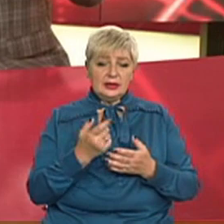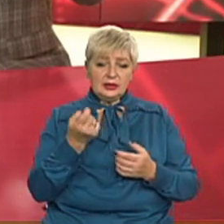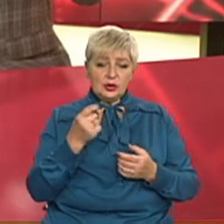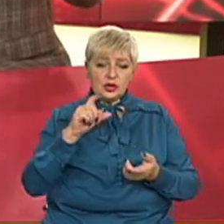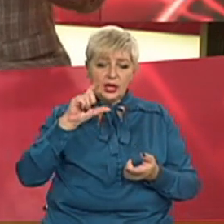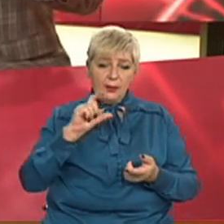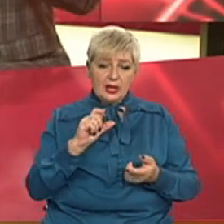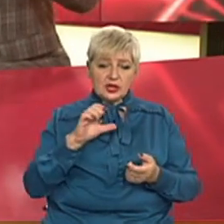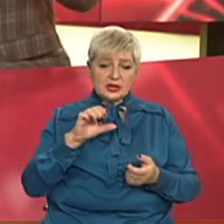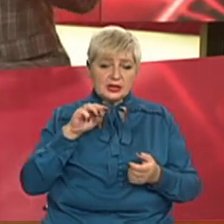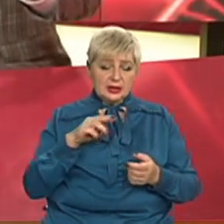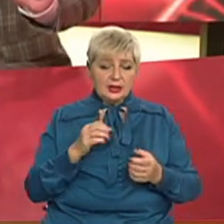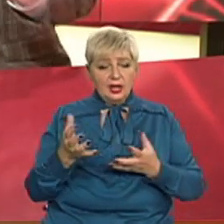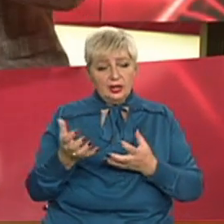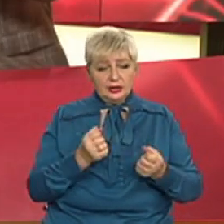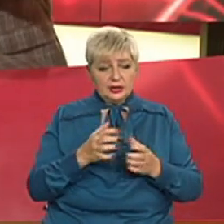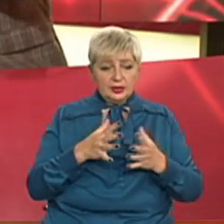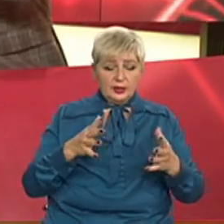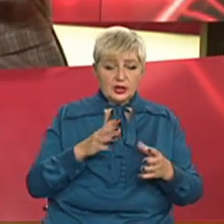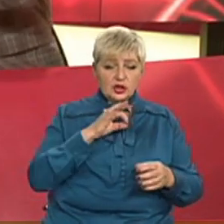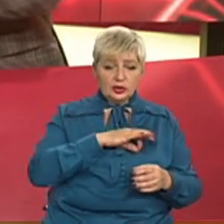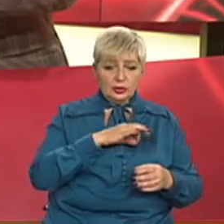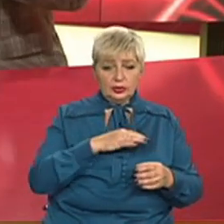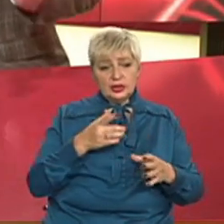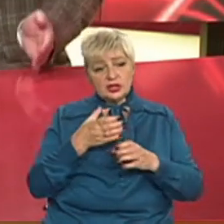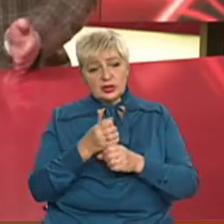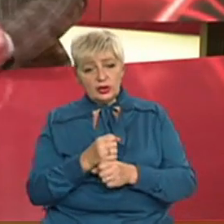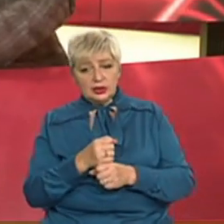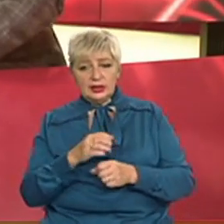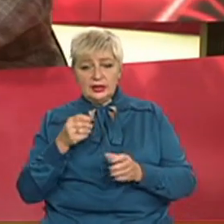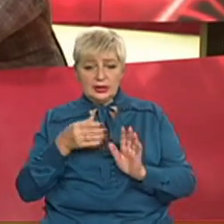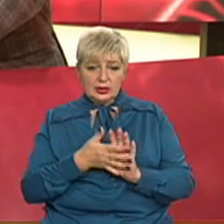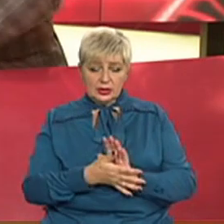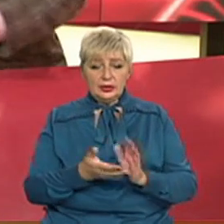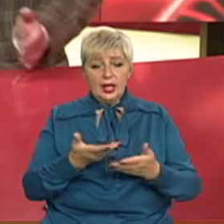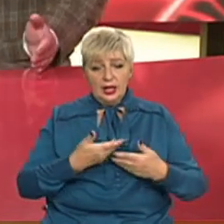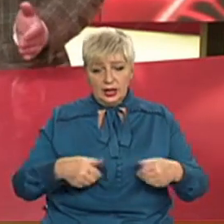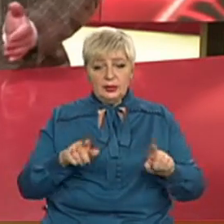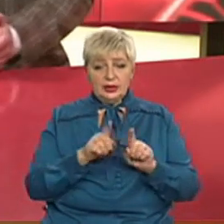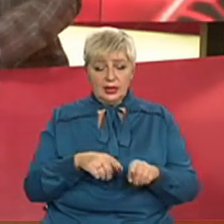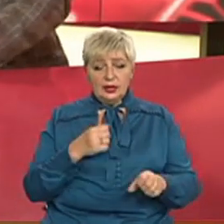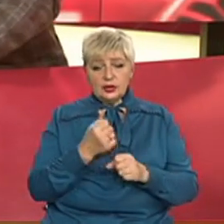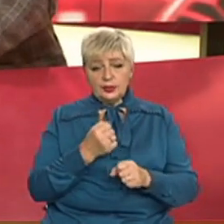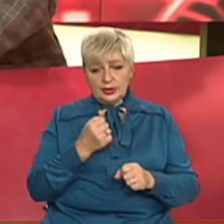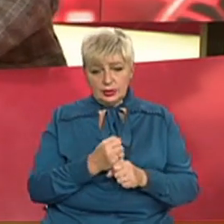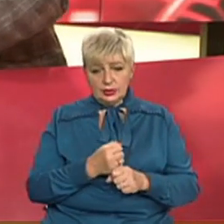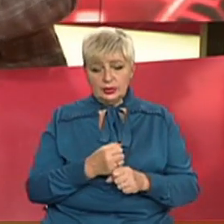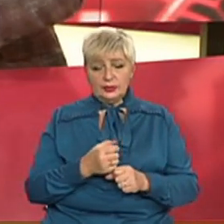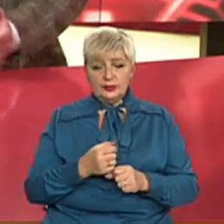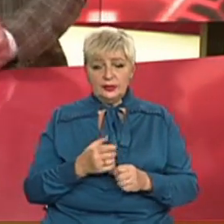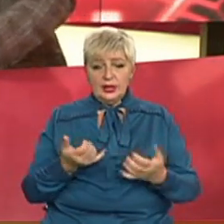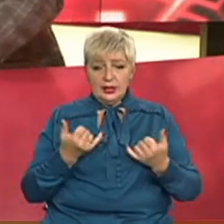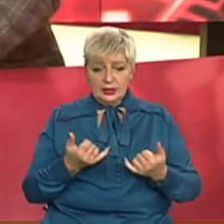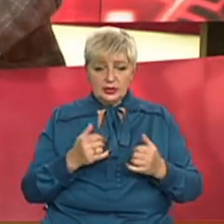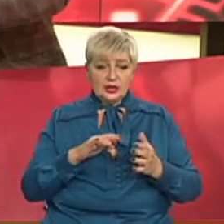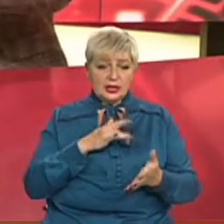яким ми могли б чи отримувати трошки більше доходи, чи трошки скоротити розходи, і ми також працюємо над цим разом з Асоціацією міст України,